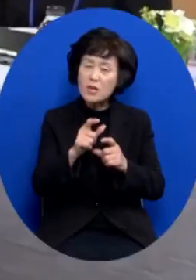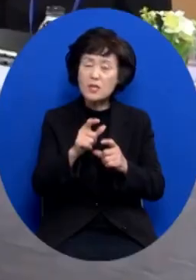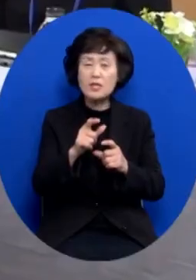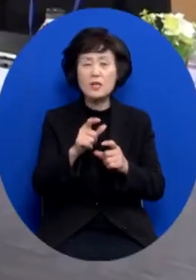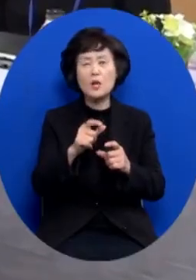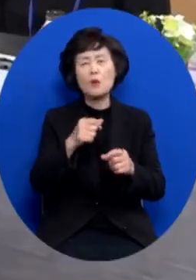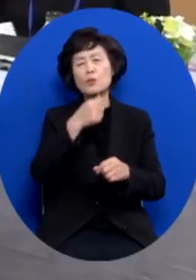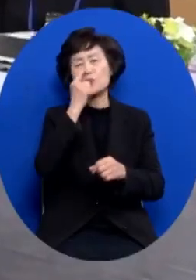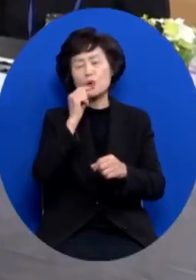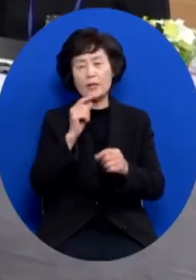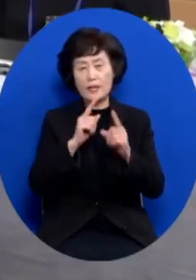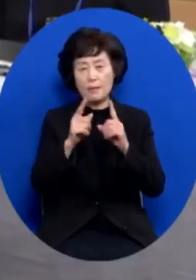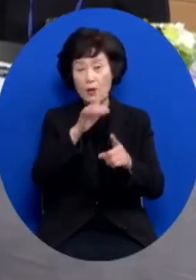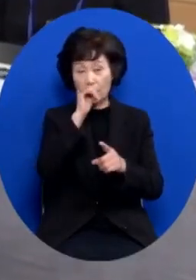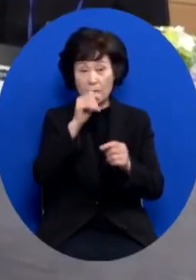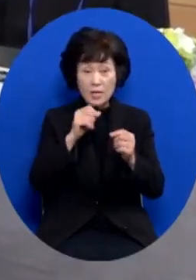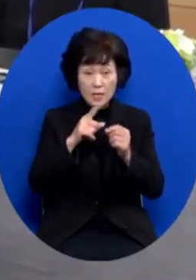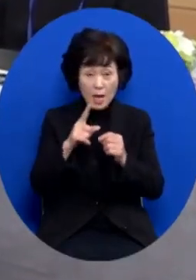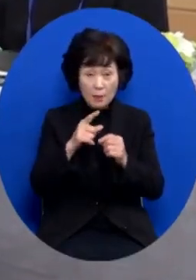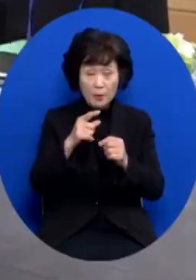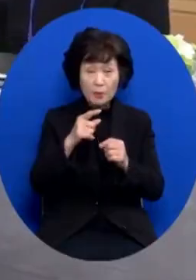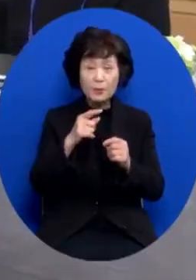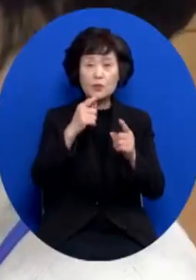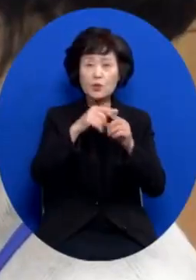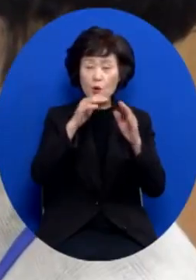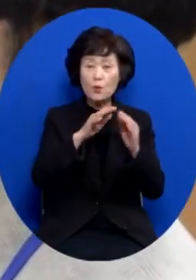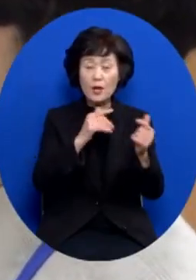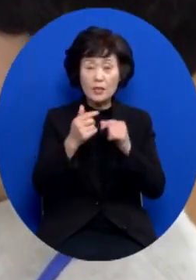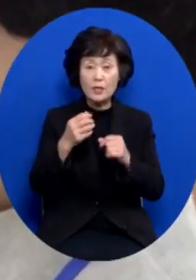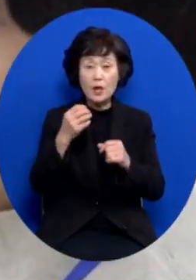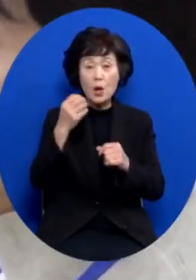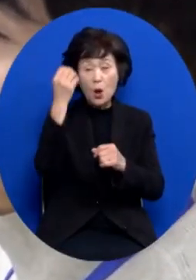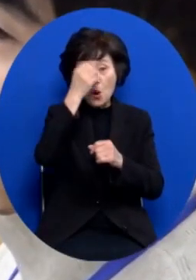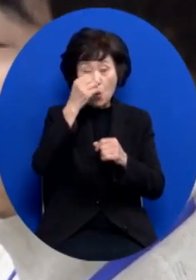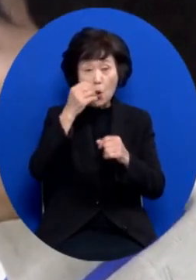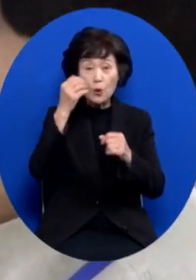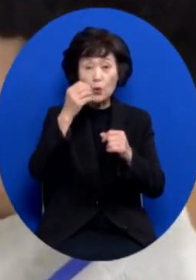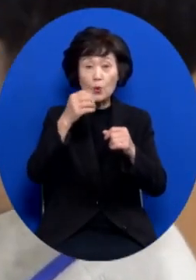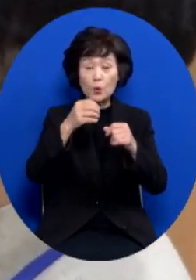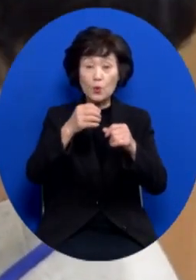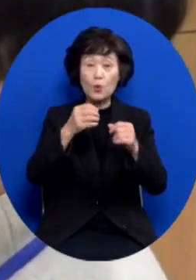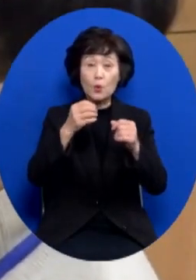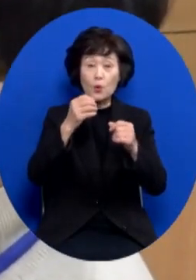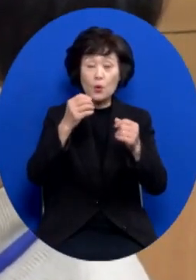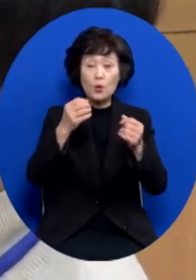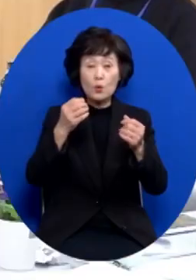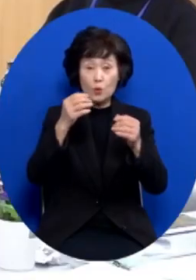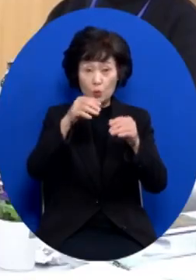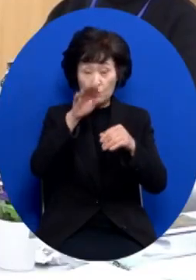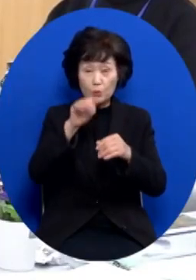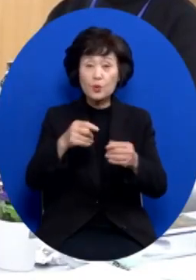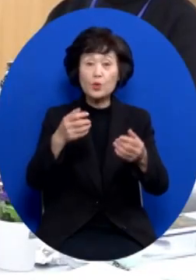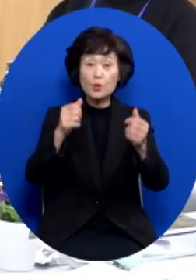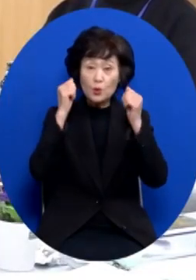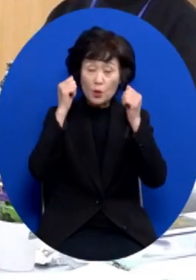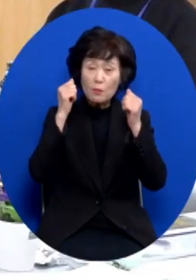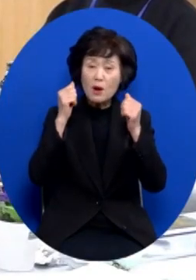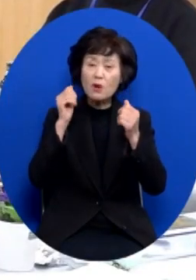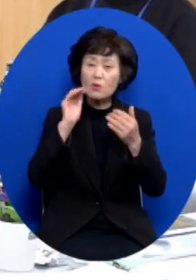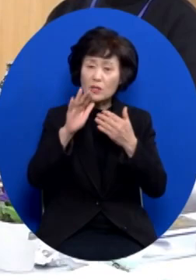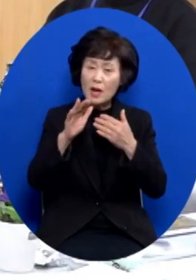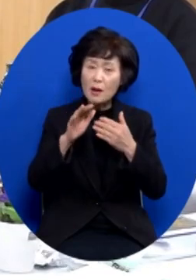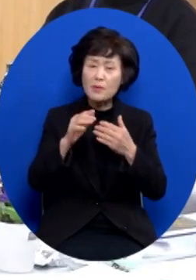말을 했고요 대부분의 교회가 고등부를 졸업하고 청년부가 되면 여러 부서에서 사역을 권유하고 일을 시키는데 예전에는